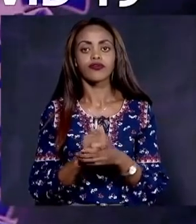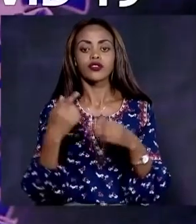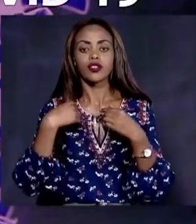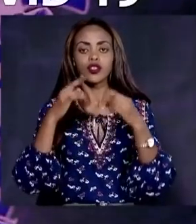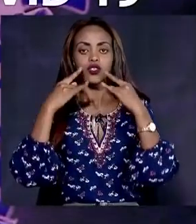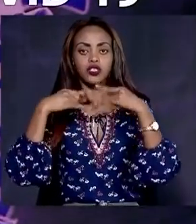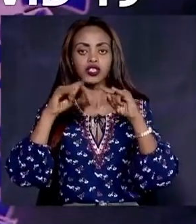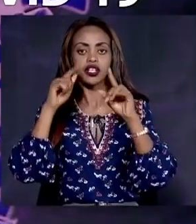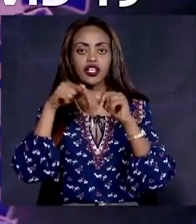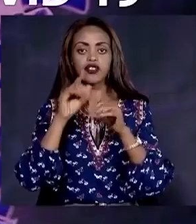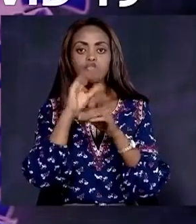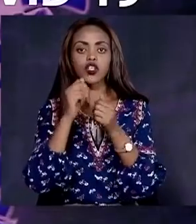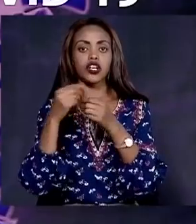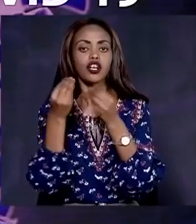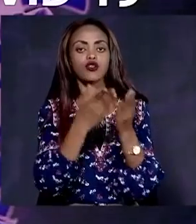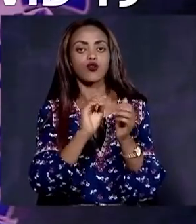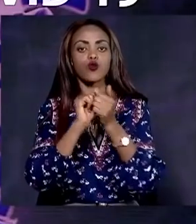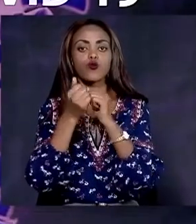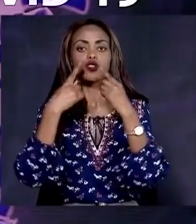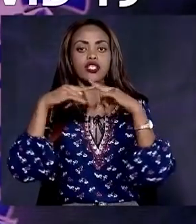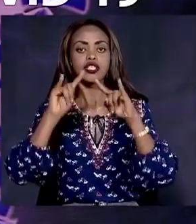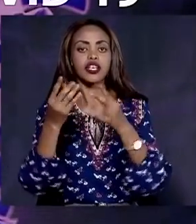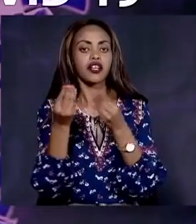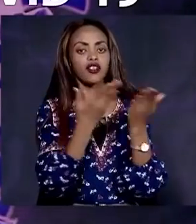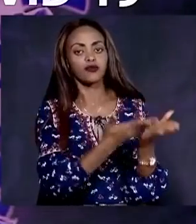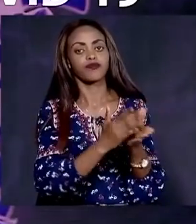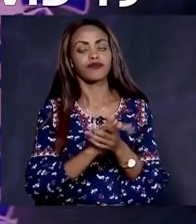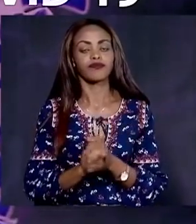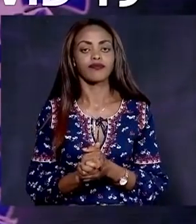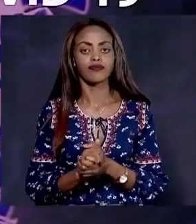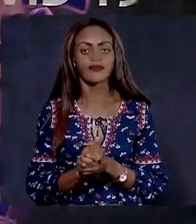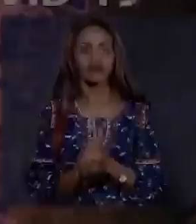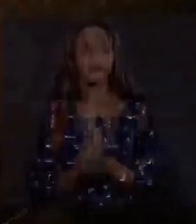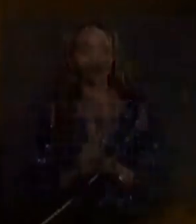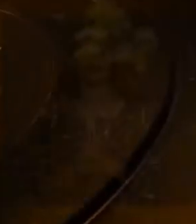ባርከስ ክብረት ተመልክትና ቀፂሉ ድማ ፀብፃብ ስፖርት ቀርበልና እዩ ሓቢርና ንከታተል